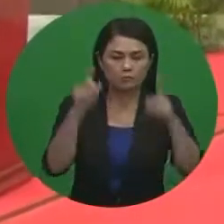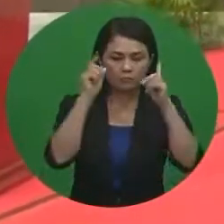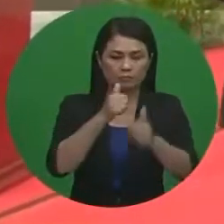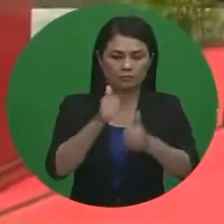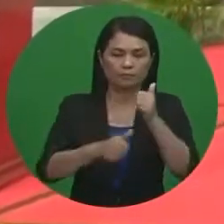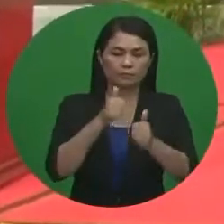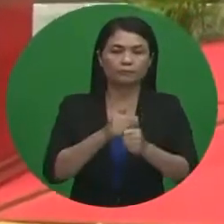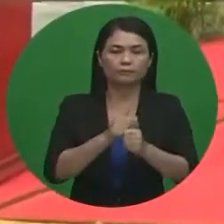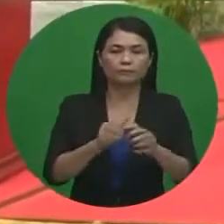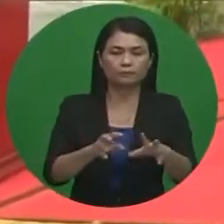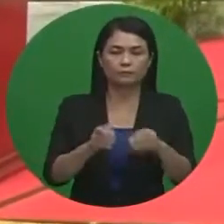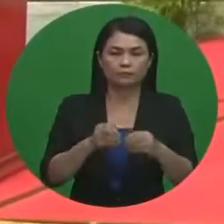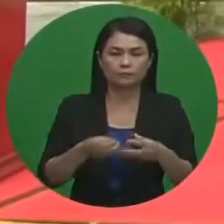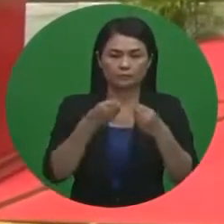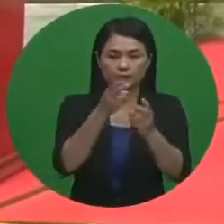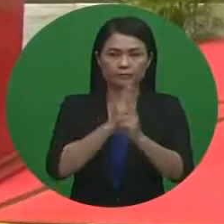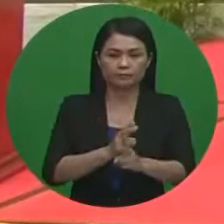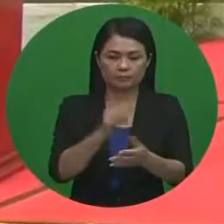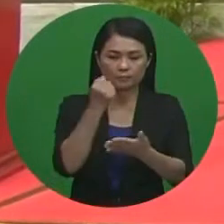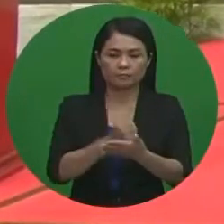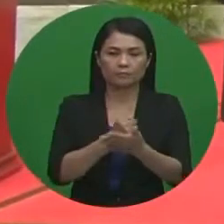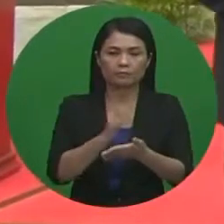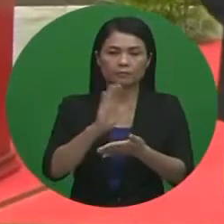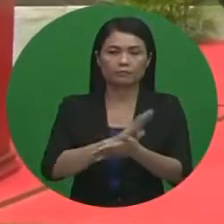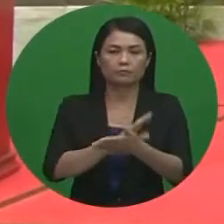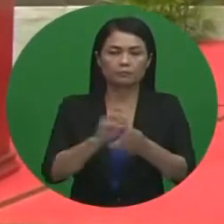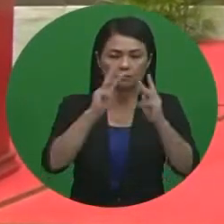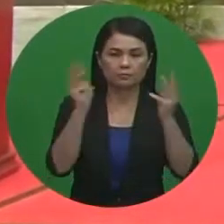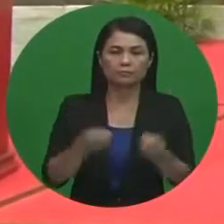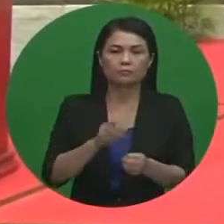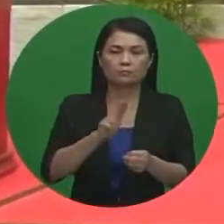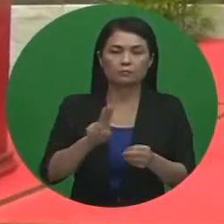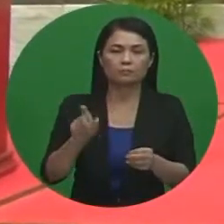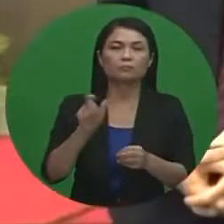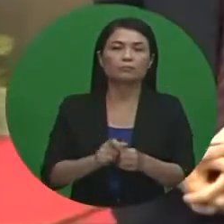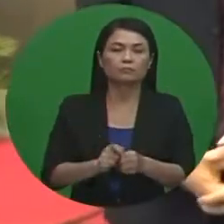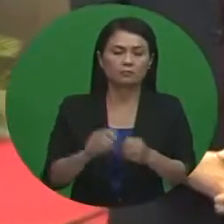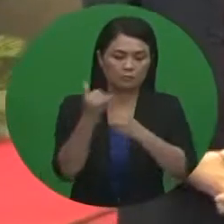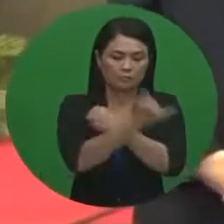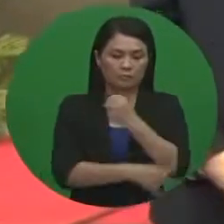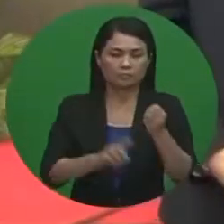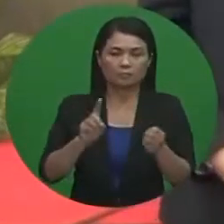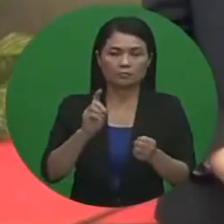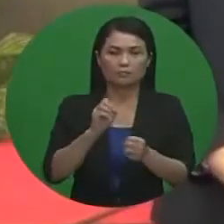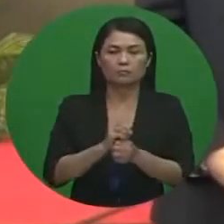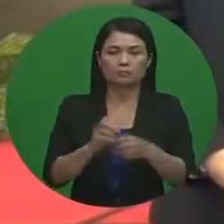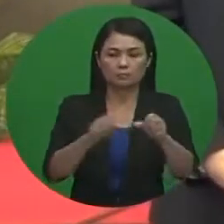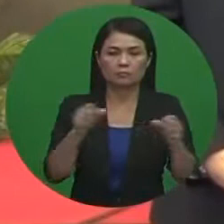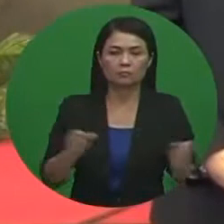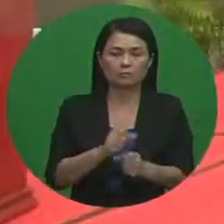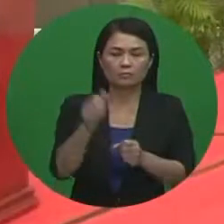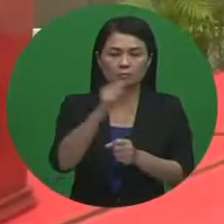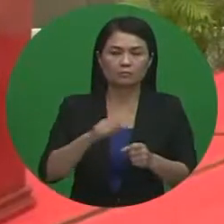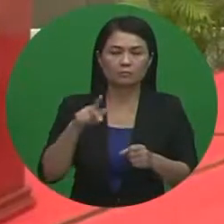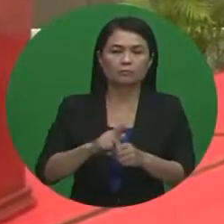ន្ត្រីក៏បានផ្ដល់កិត្តិយសផ្ដល់វិញ្ញាបនបត្រជូនសិក្ខាកាមចំនួន22រូបមកពីប្រទេសចំនួន10ក្នុងតំបន់អាស៊ីប៉ាស៊ីហ្វិ